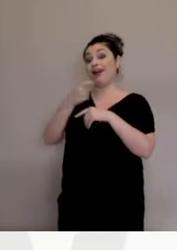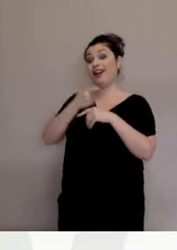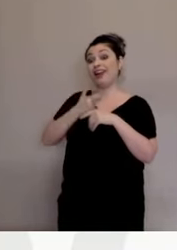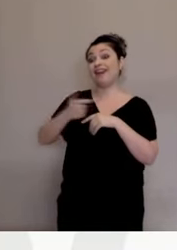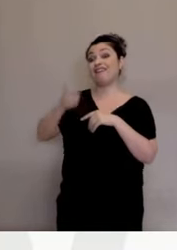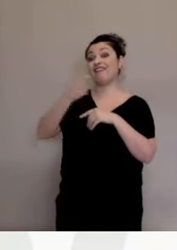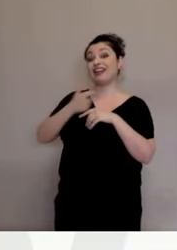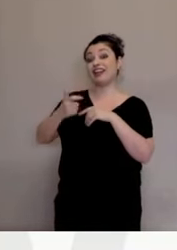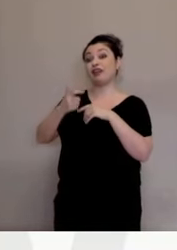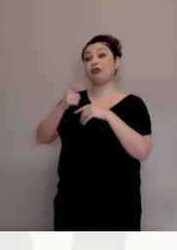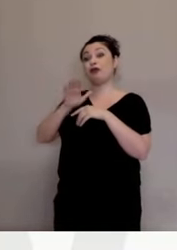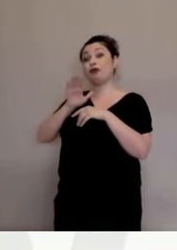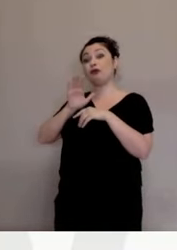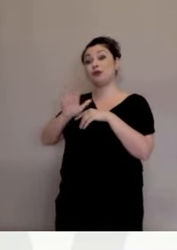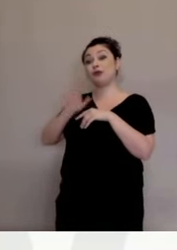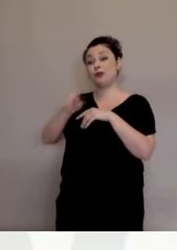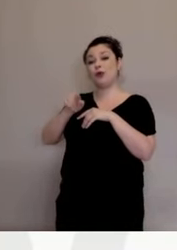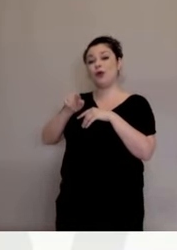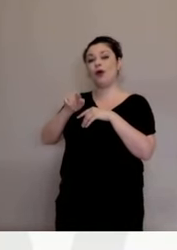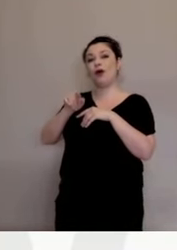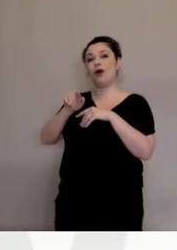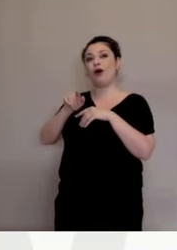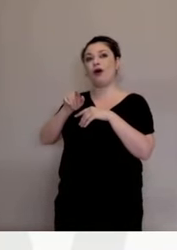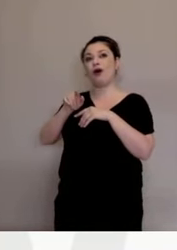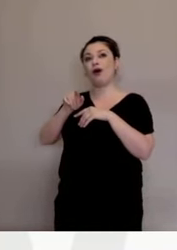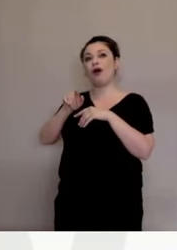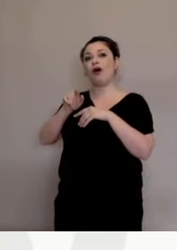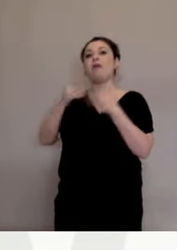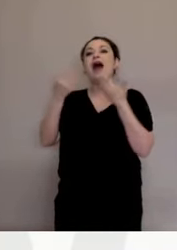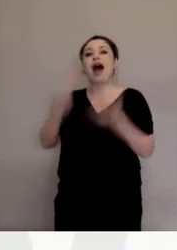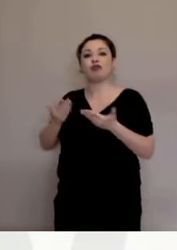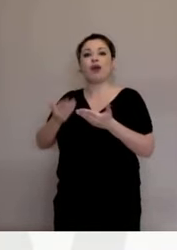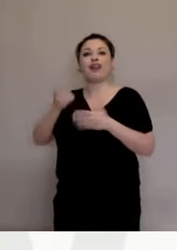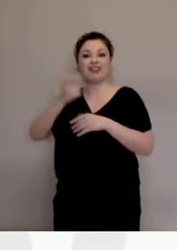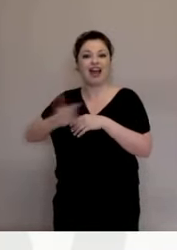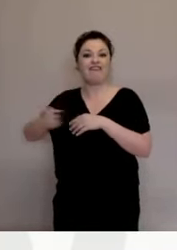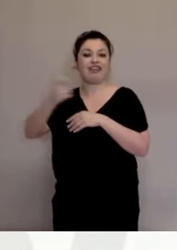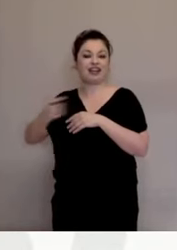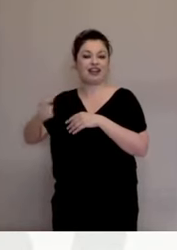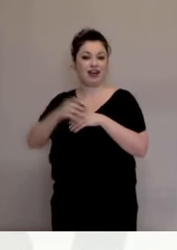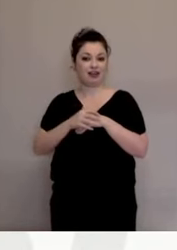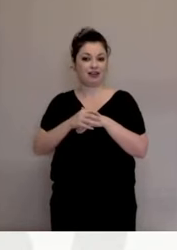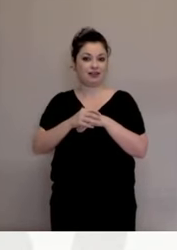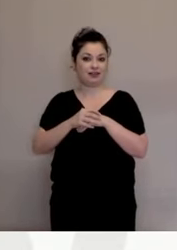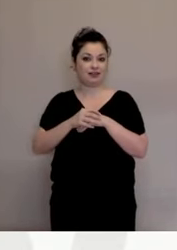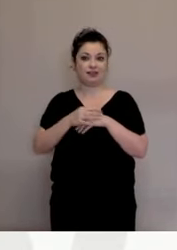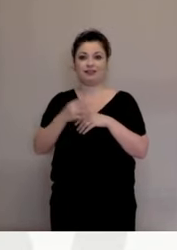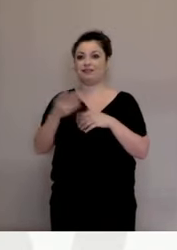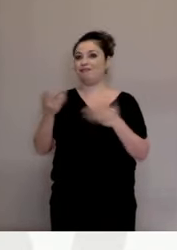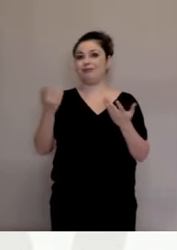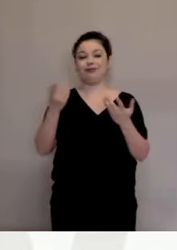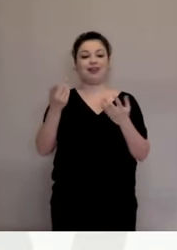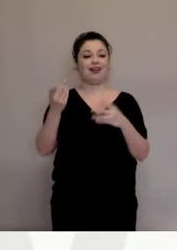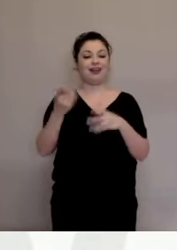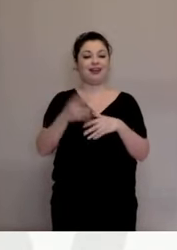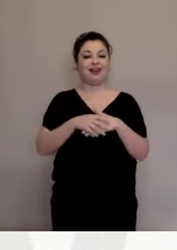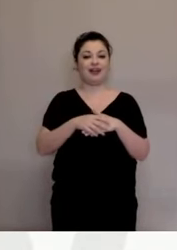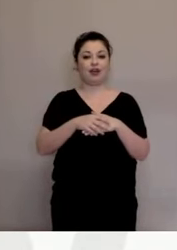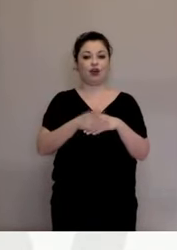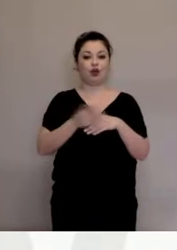e l'infinità dell'attualità dell'infinità. Le due infinite di Hegel.